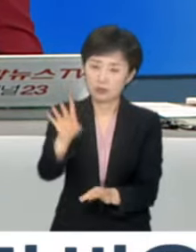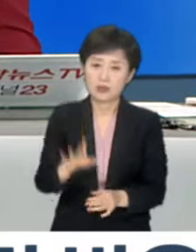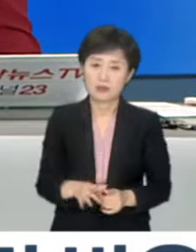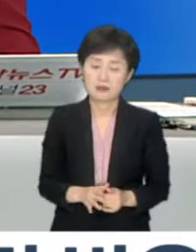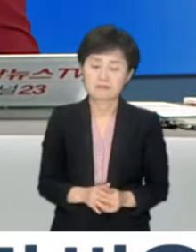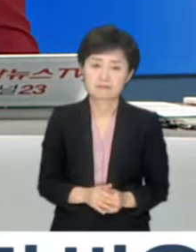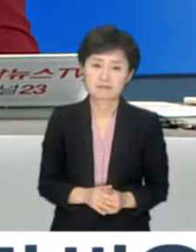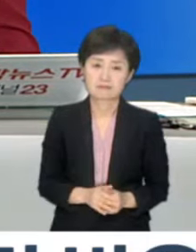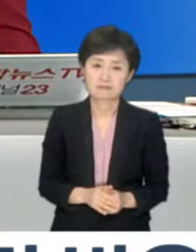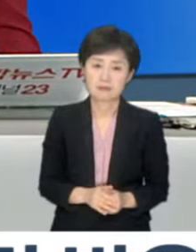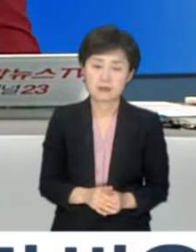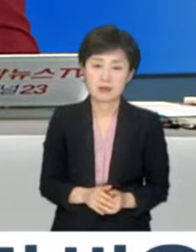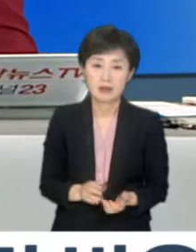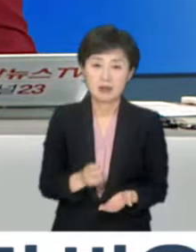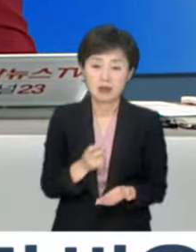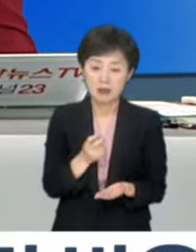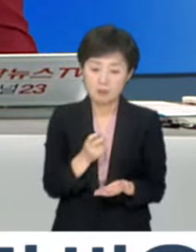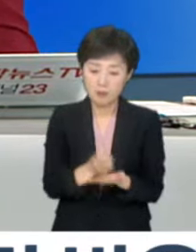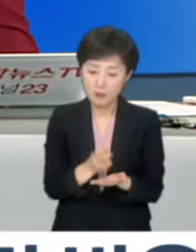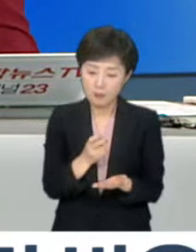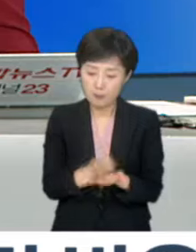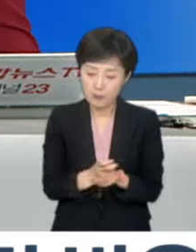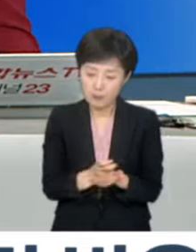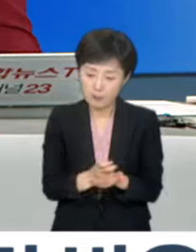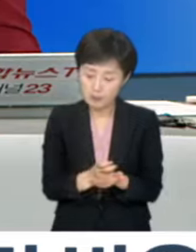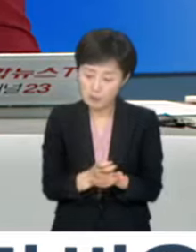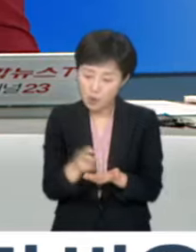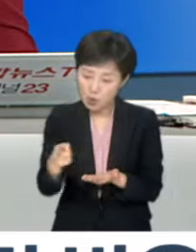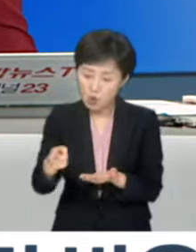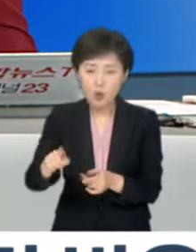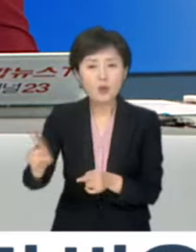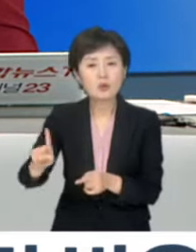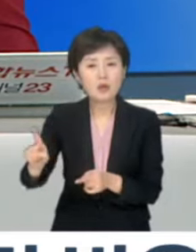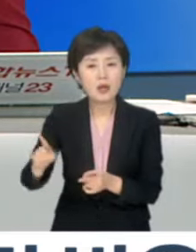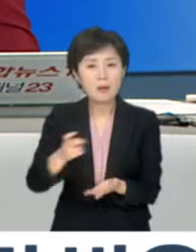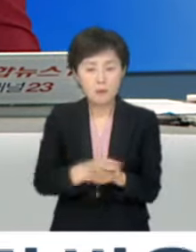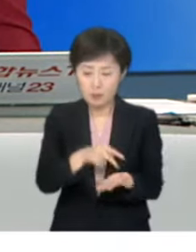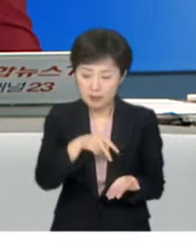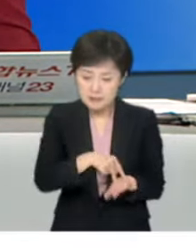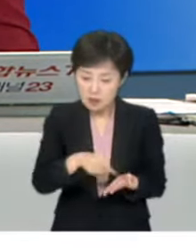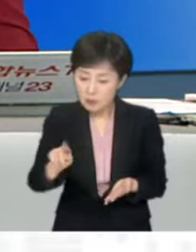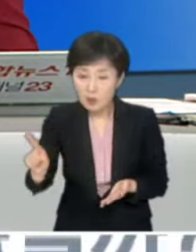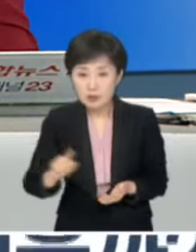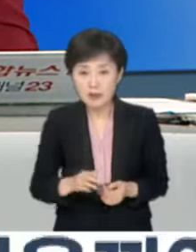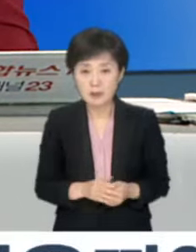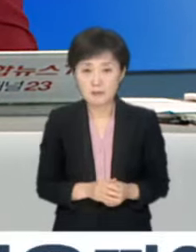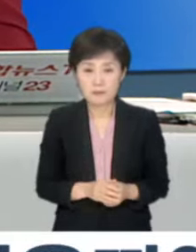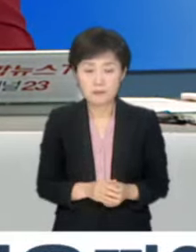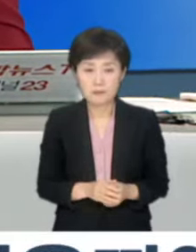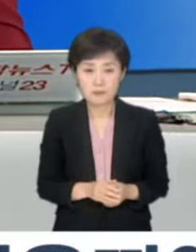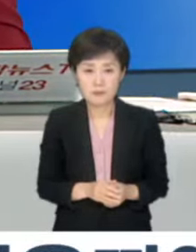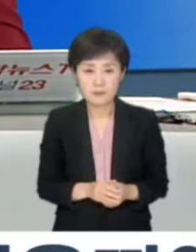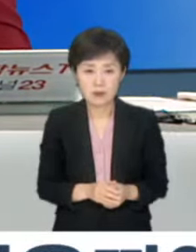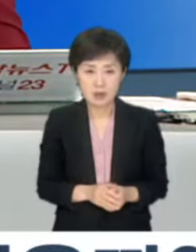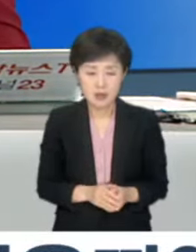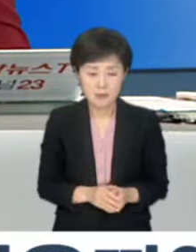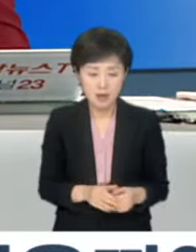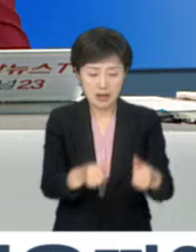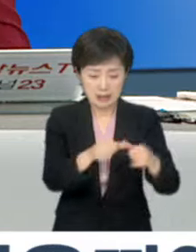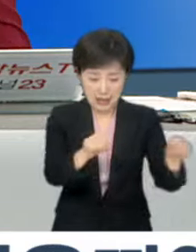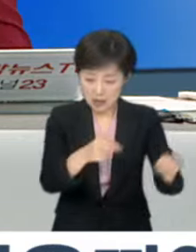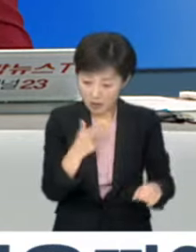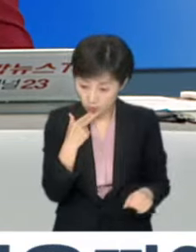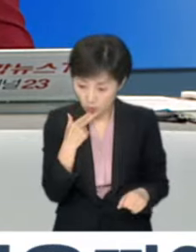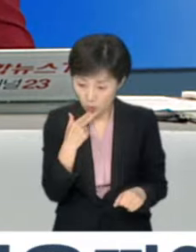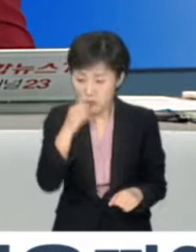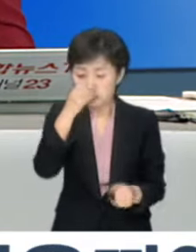예. 법적으로 접근을 했을 때 어떻게 되나 궁금한 부분이었거든요. 그러니까 예. 물리적 훼손을 한 게 아니니까 네네. 또 처벌이 안 된다거나